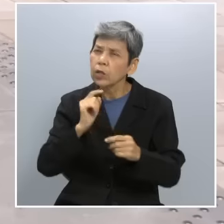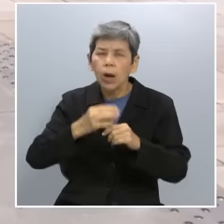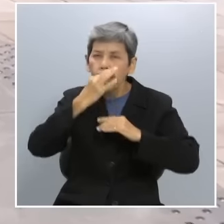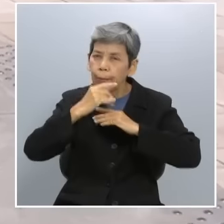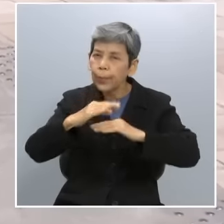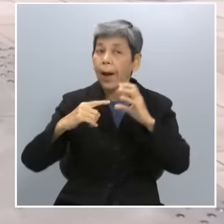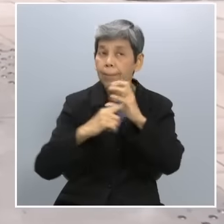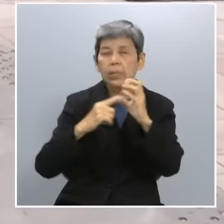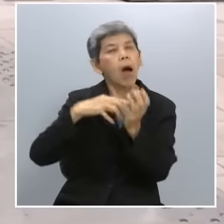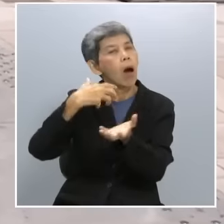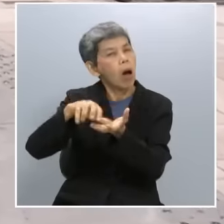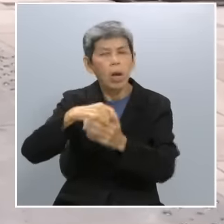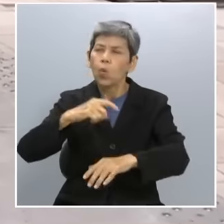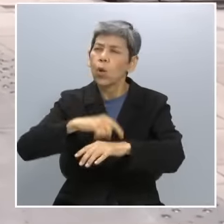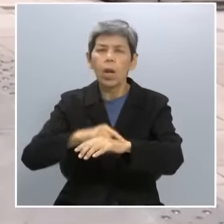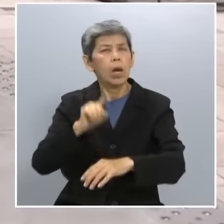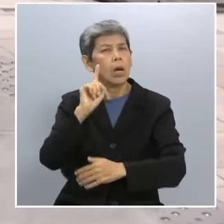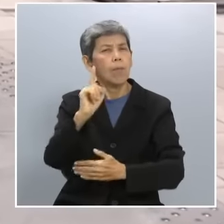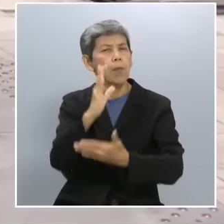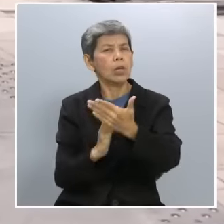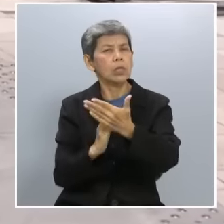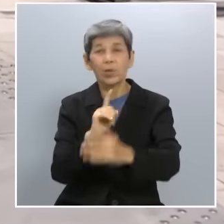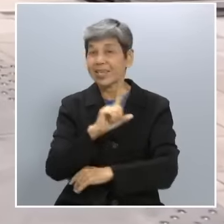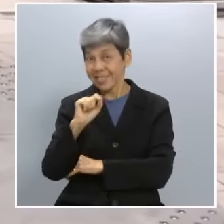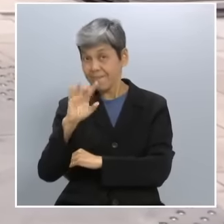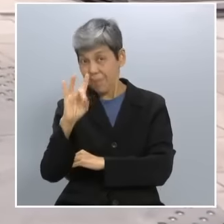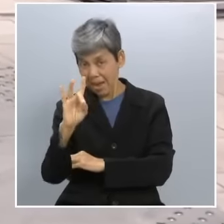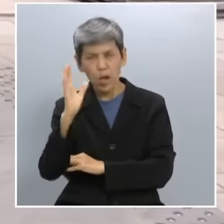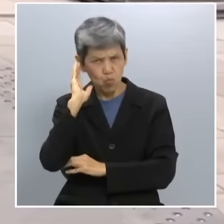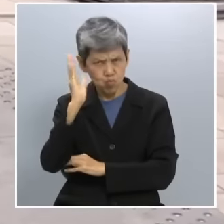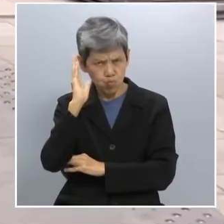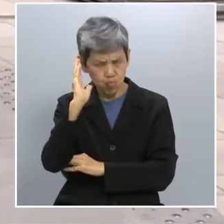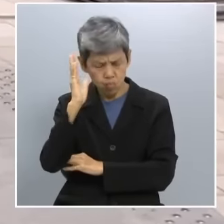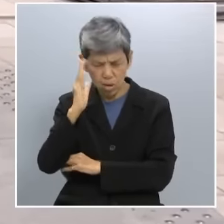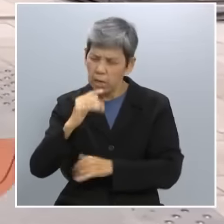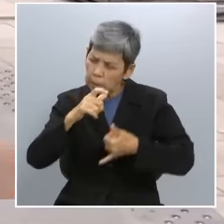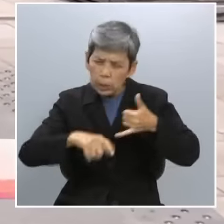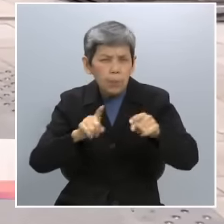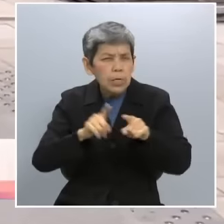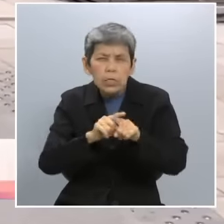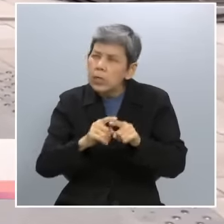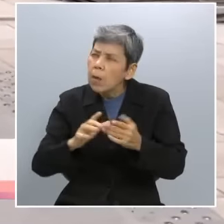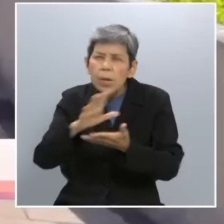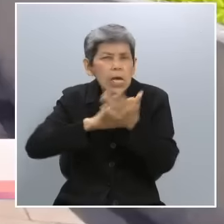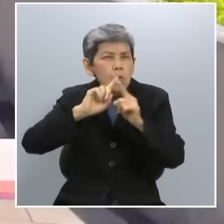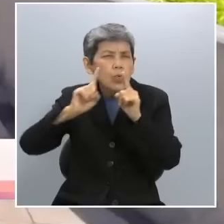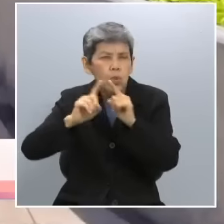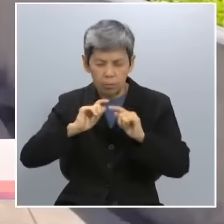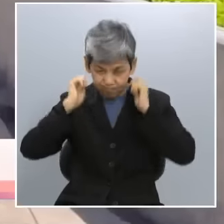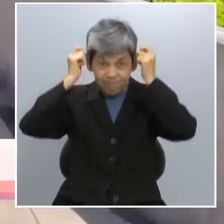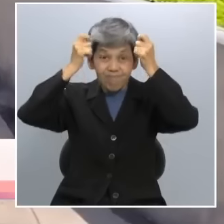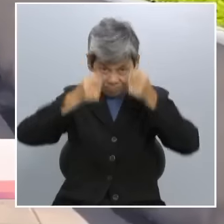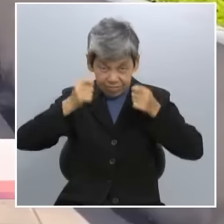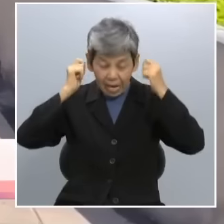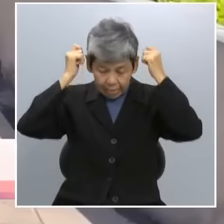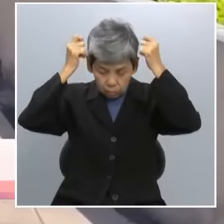พัทยาเล่าแบบนี้ฮะบอกว่า 1330นของวันที่28พฤษภาคมมีผู้ชายคนนึงลักษณะเหมือนชาวต่างชาติเลยสวมฮูด